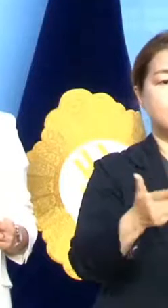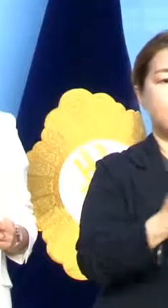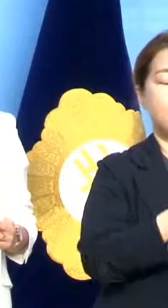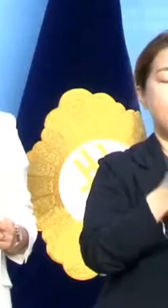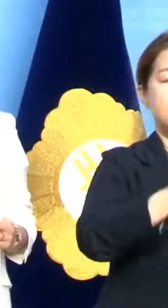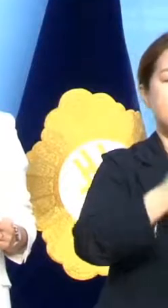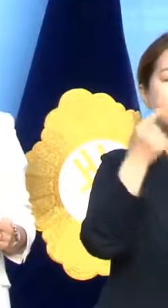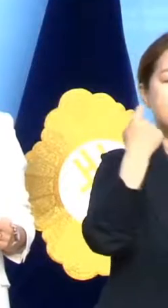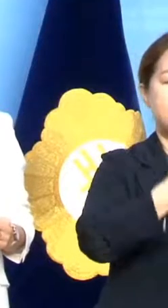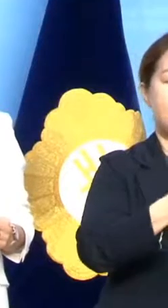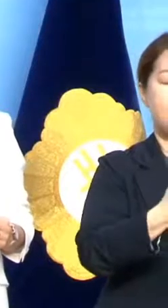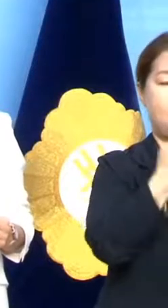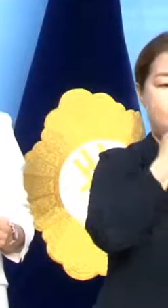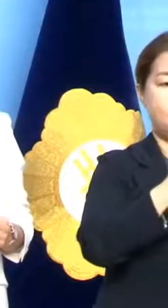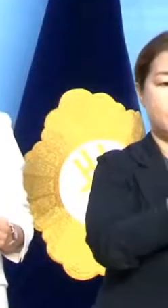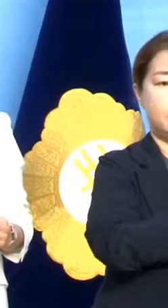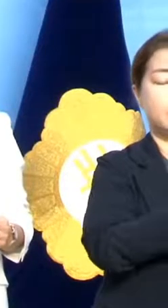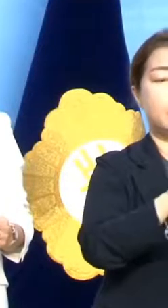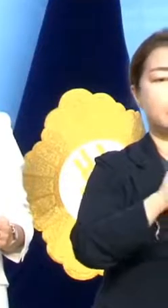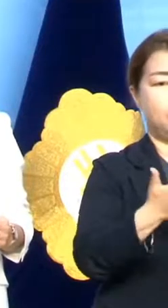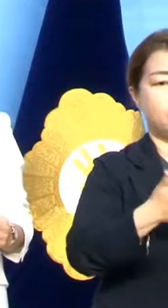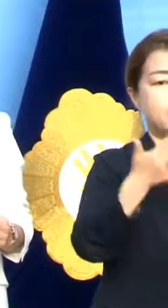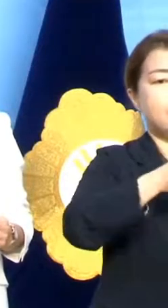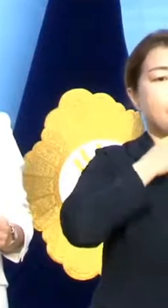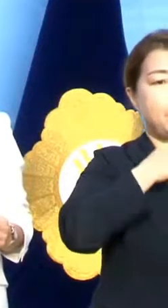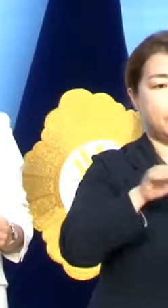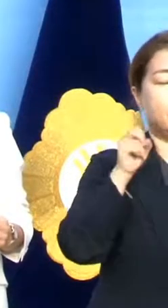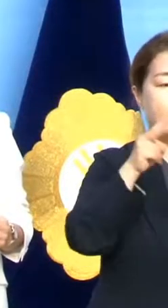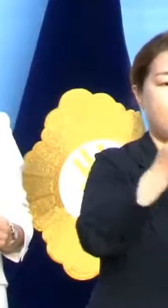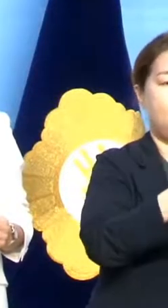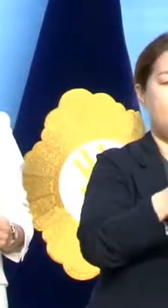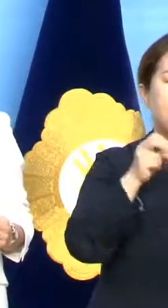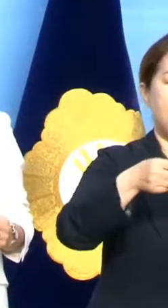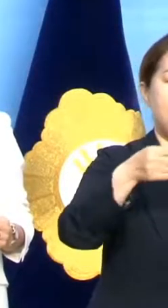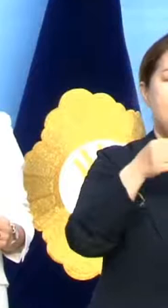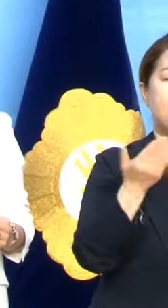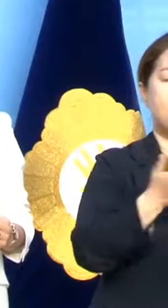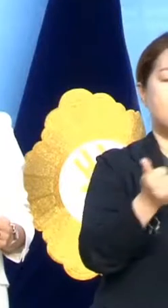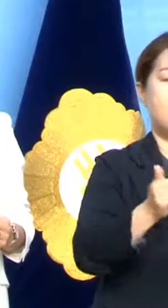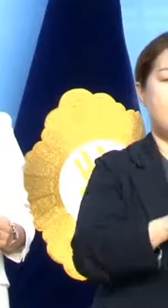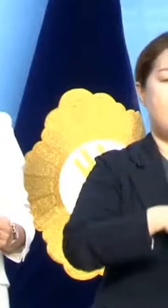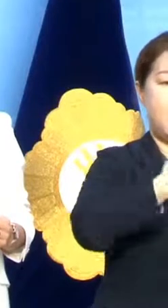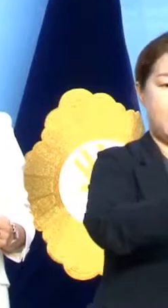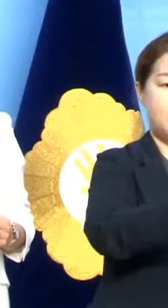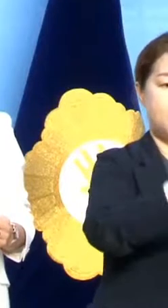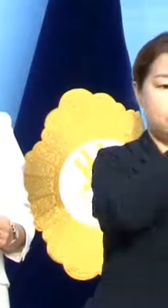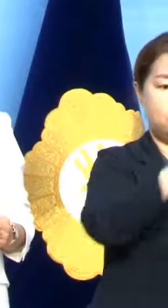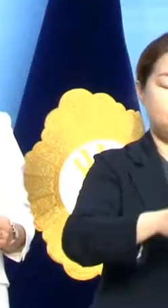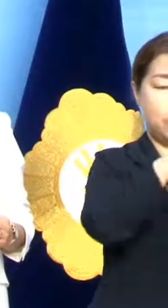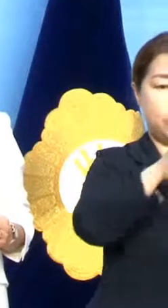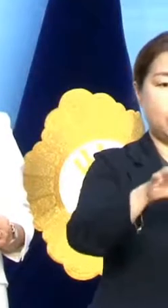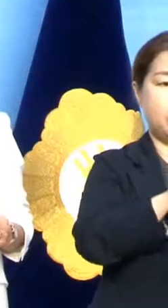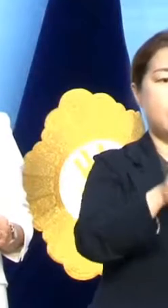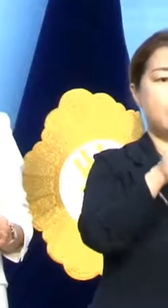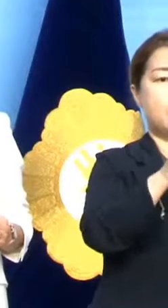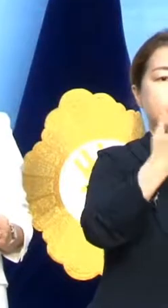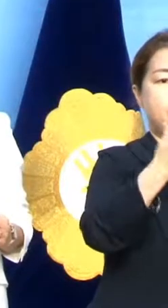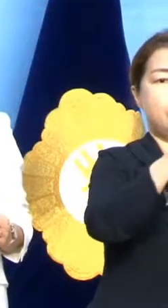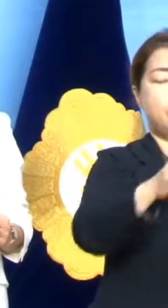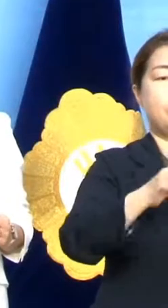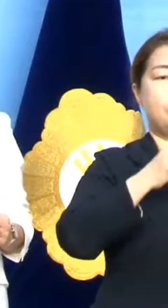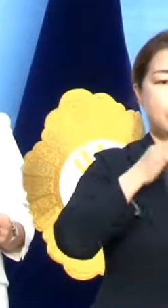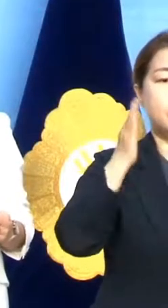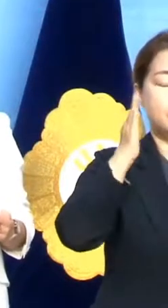아니고 7000명이 현재 대상이고 택배 노동자 들의 현재 가입률은 38% 라고 공식적인 통계에서